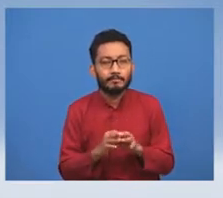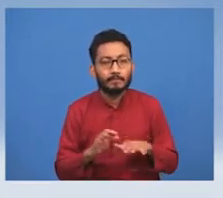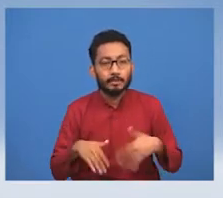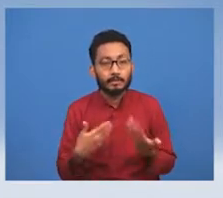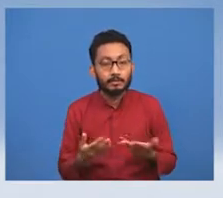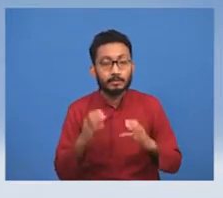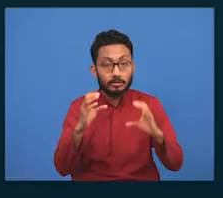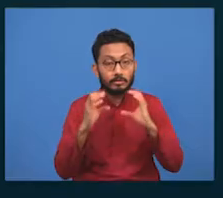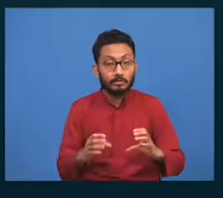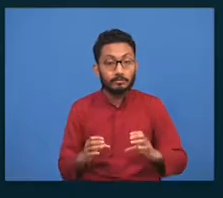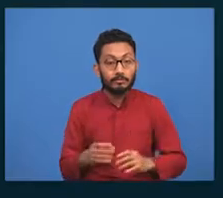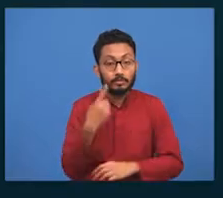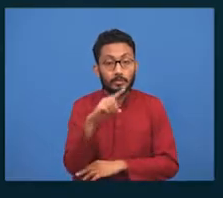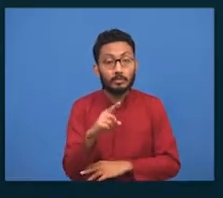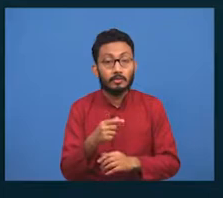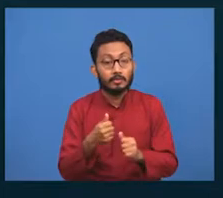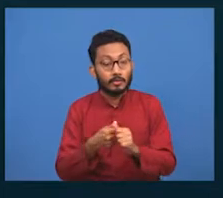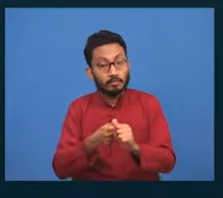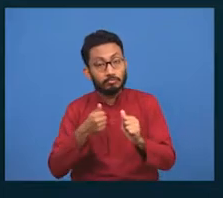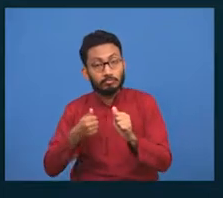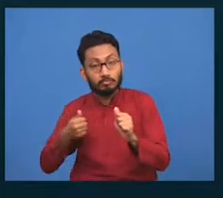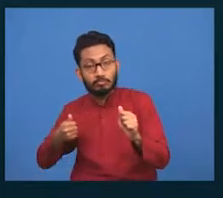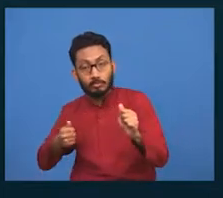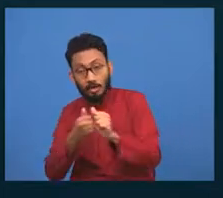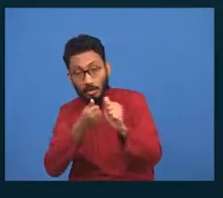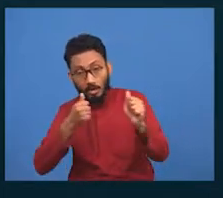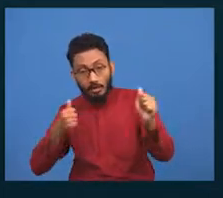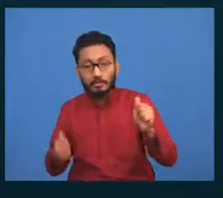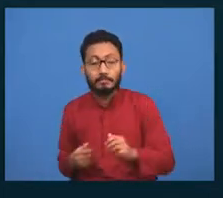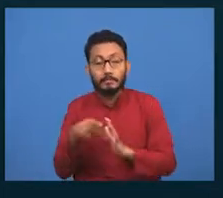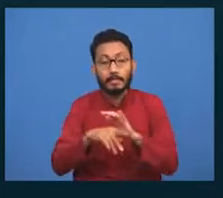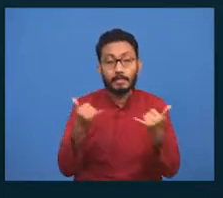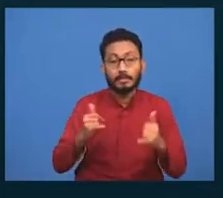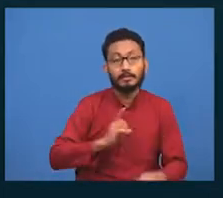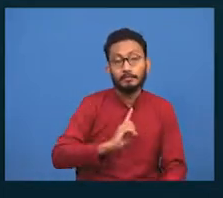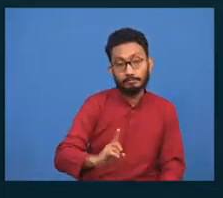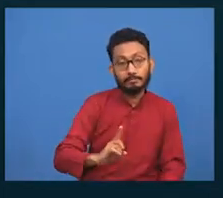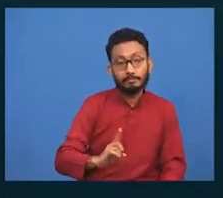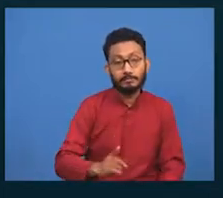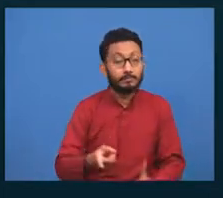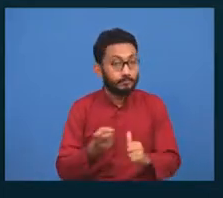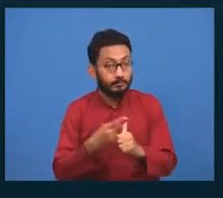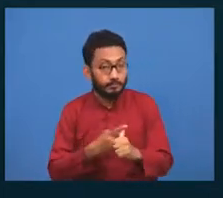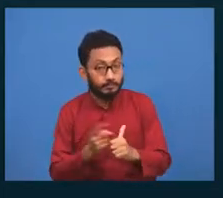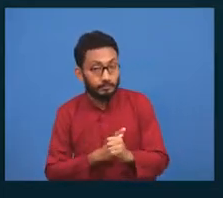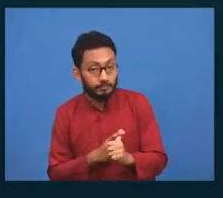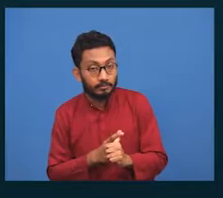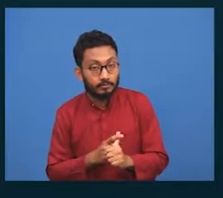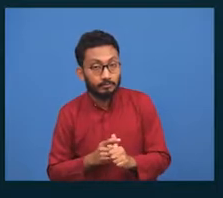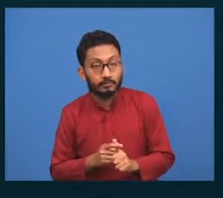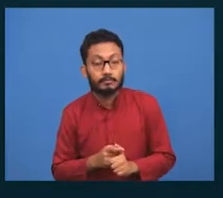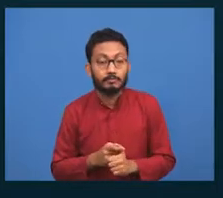agama? Kepentingan menangani isu mempersendakan agama yang pertama ialah menangani